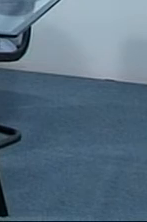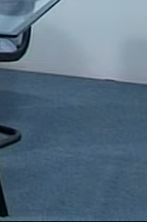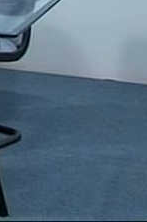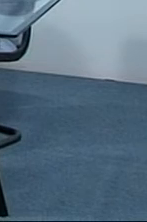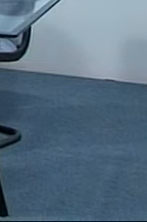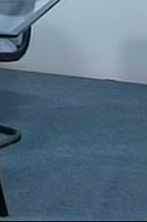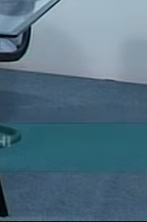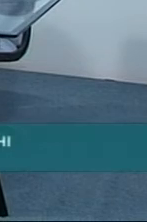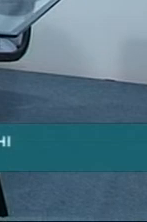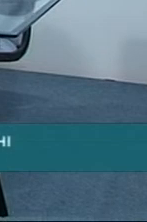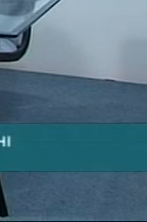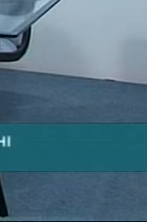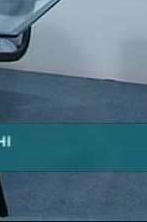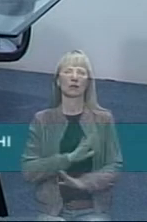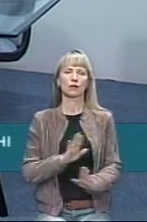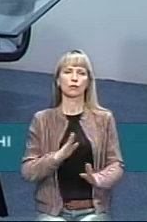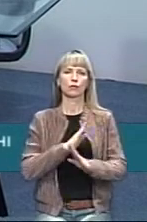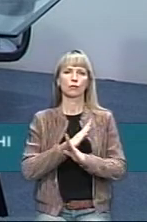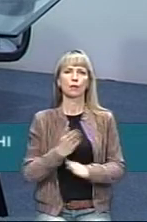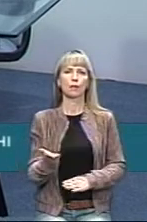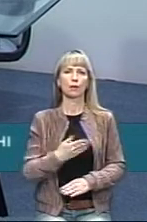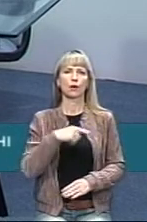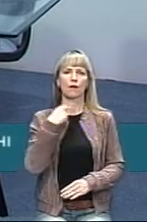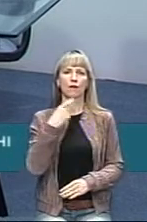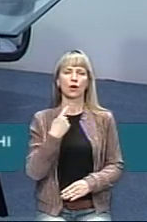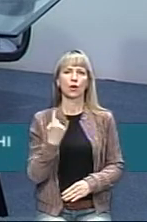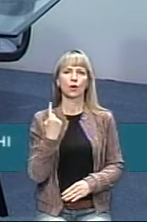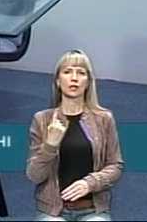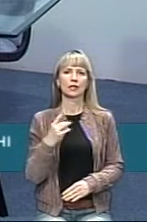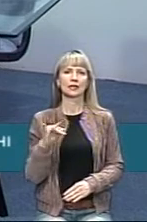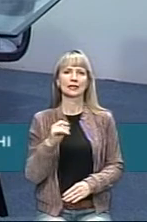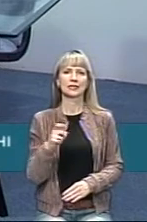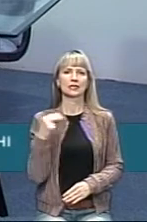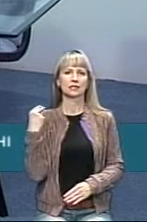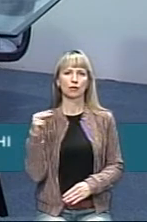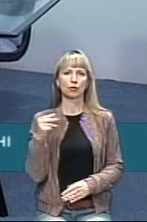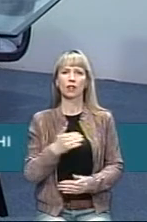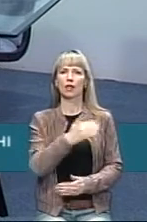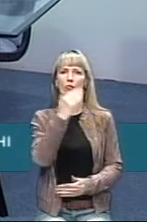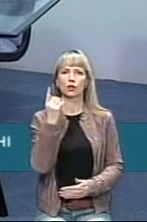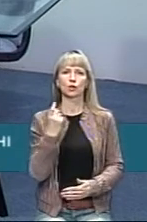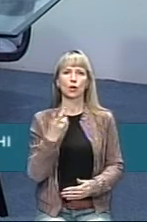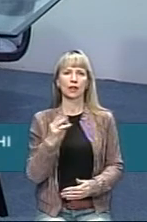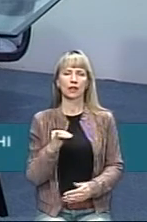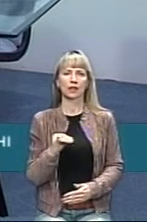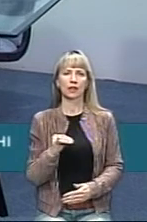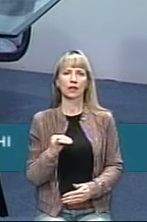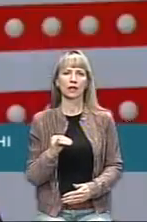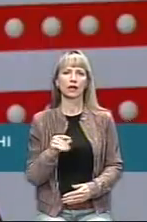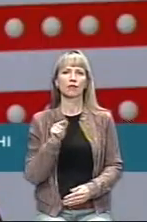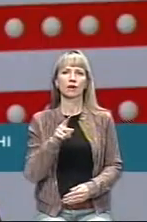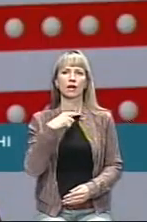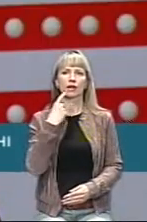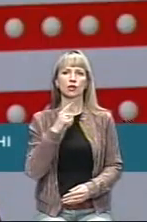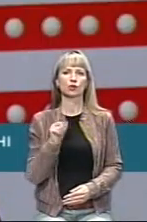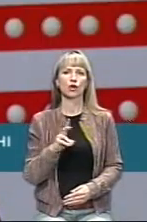герої не вмирають. Ми говоримо один із Запоріжжя в Небесній Сотні. Володю, ви казали, що